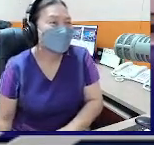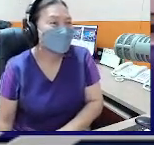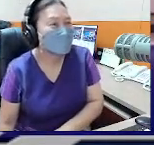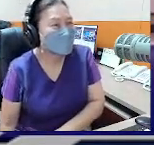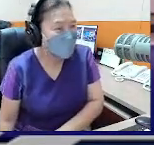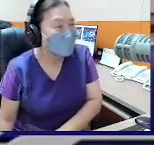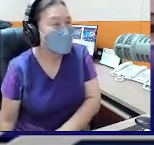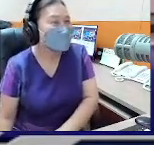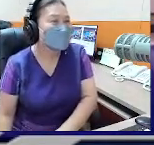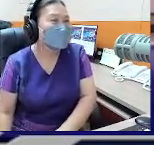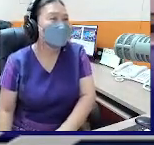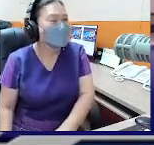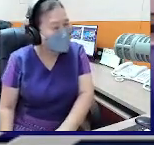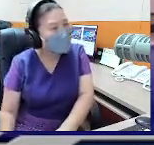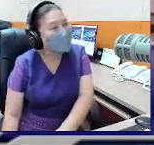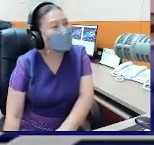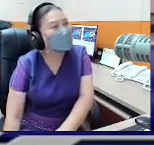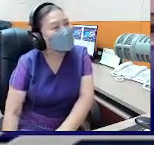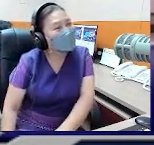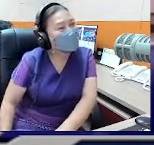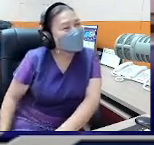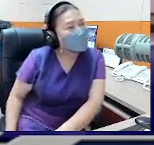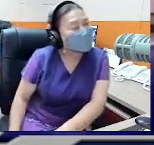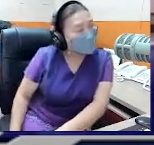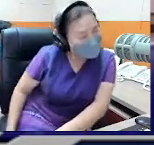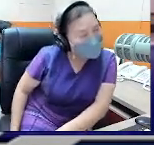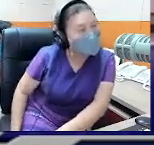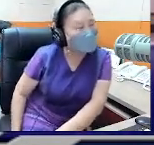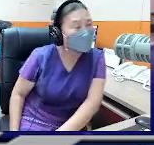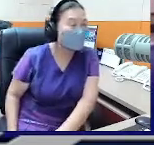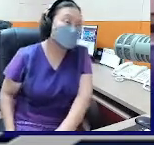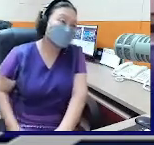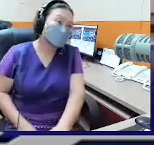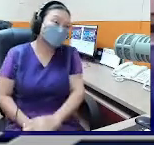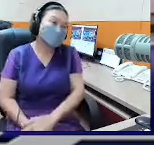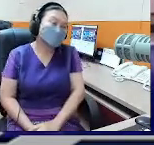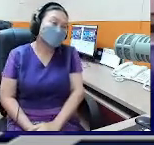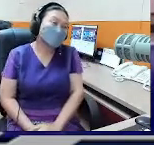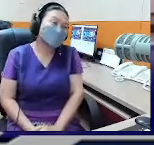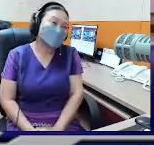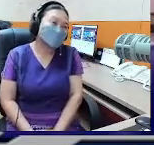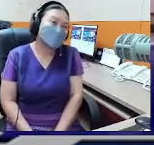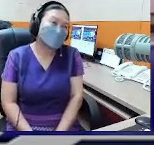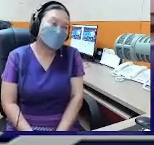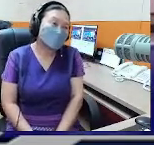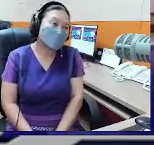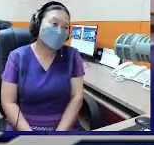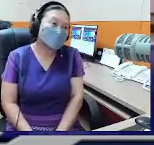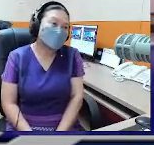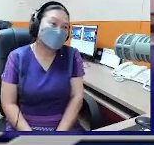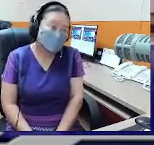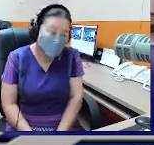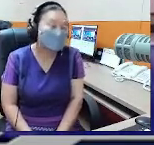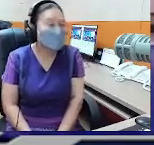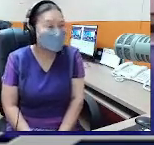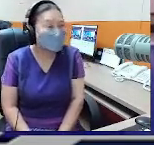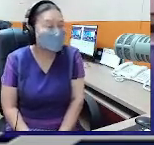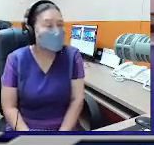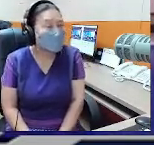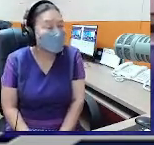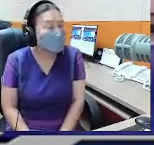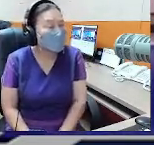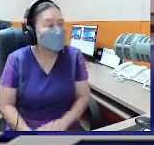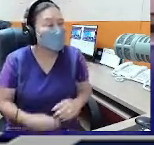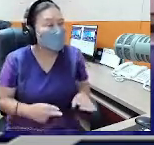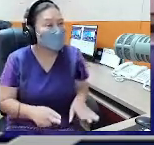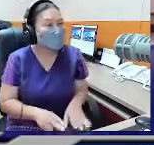แต่ละหลักสูตรอะค่ะจะมีความเข้มแข็งมากแล้วก็มีความสนิทสนมกับนักศึกษานะคะก็เลยกลายเป็นว่านักศึกษาที่เป็นนักศึกษาทุนเนี่ยก็จะมีกรอบตัวนึง